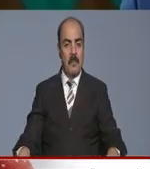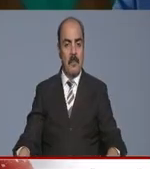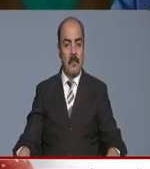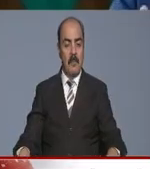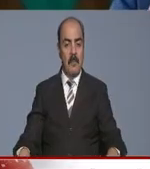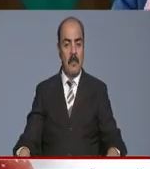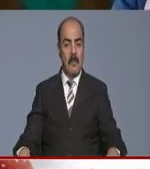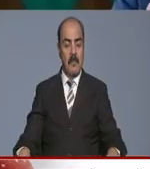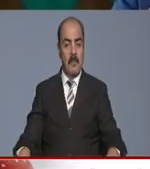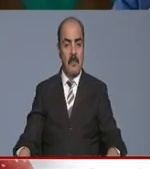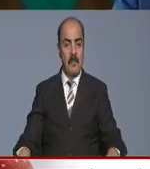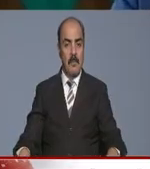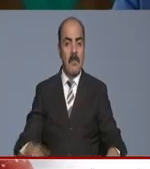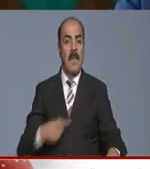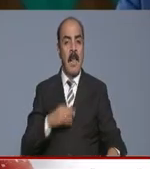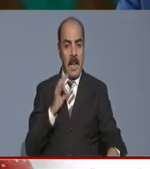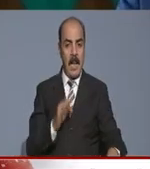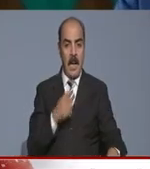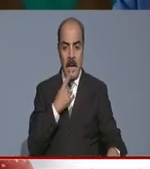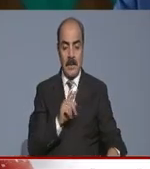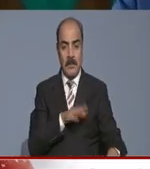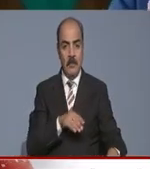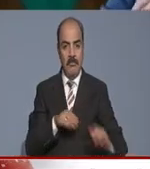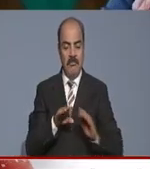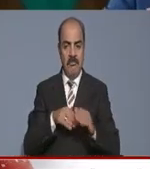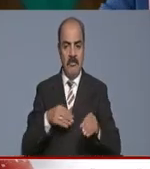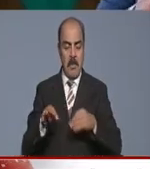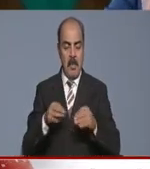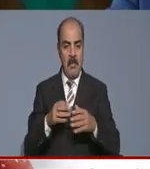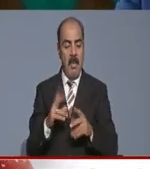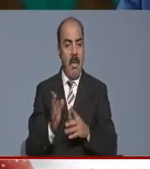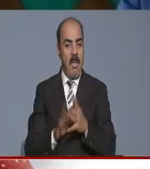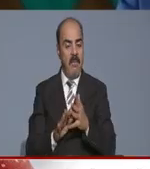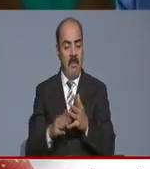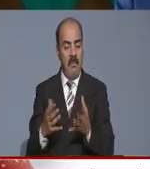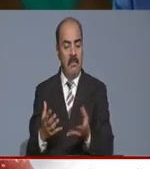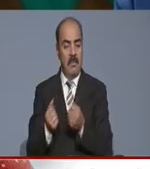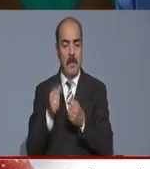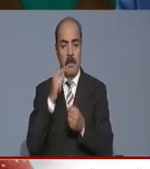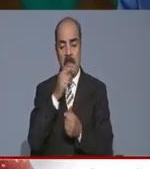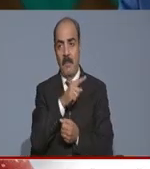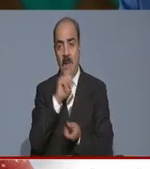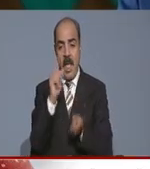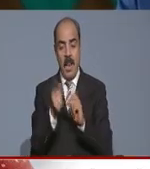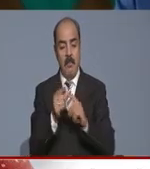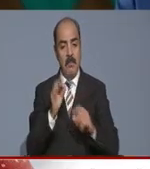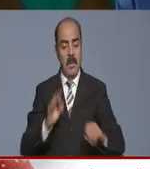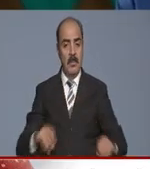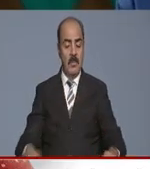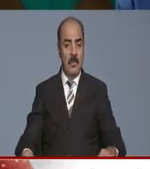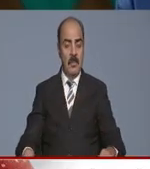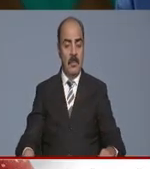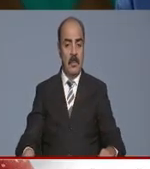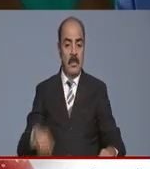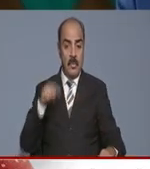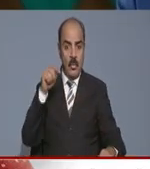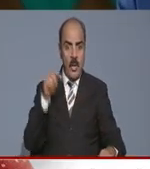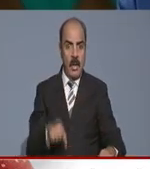كذلك يجب أن يكون هناك سياسات سيمترية للأطفال والنساء في العالم. أننا الآن